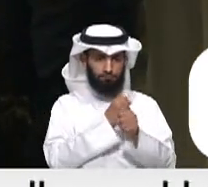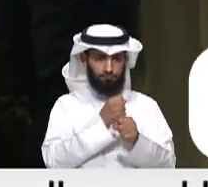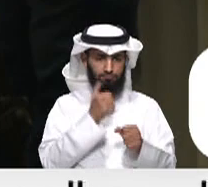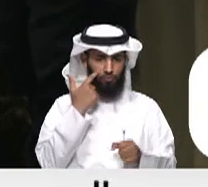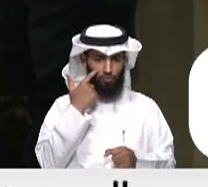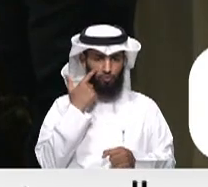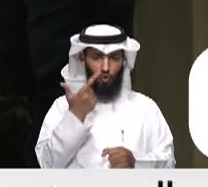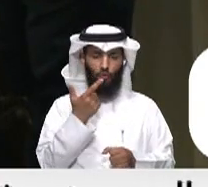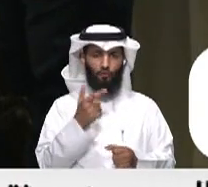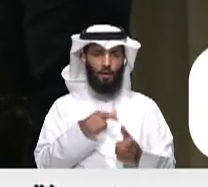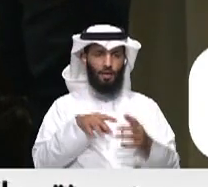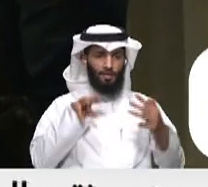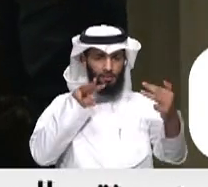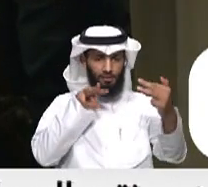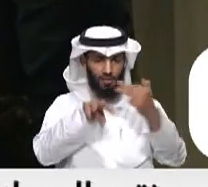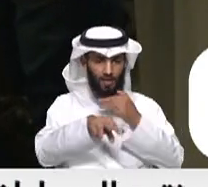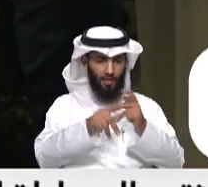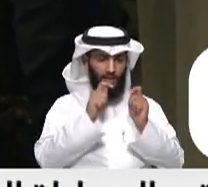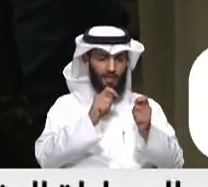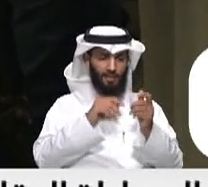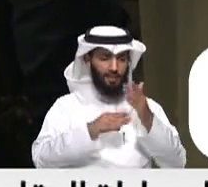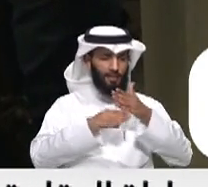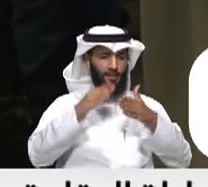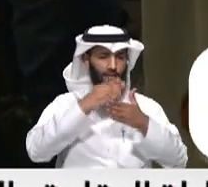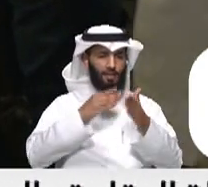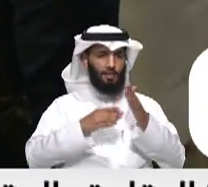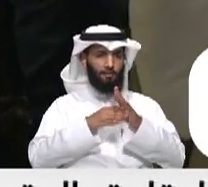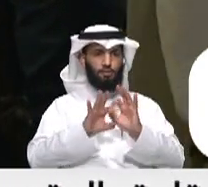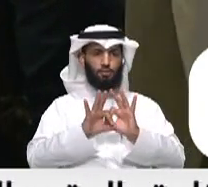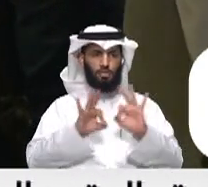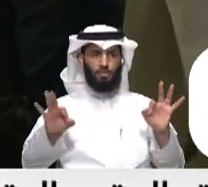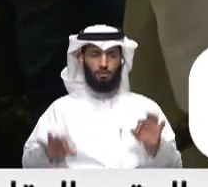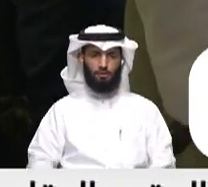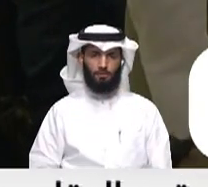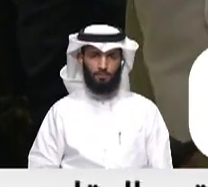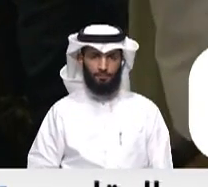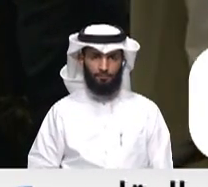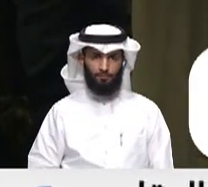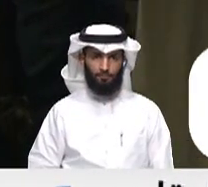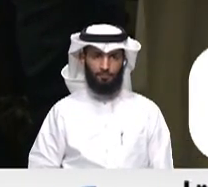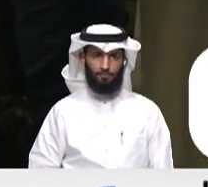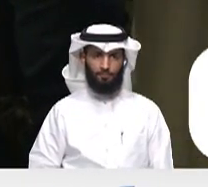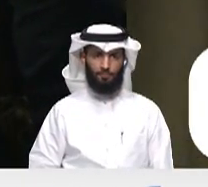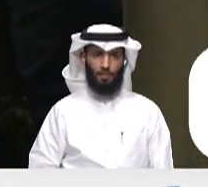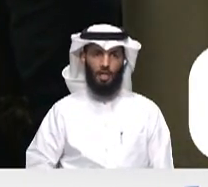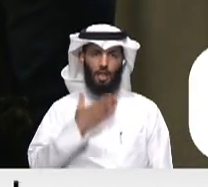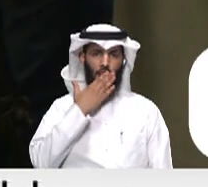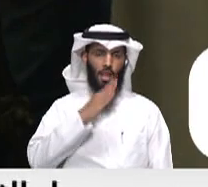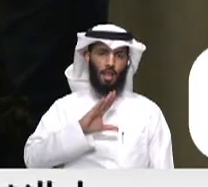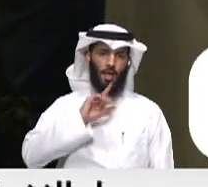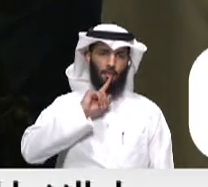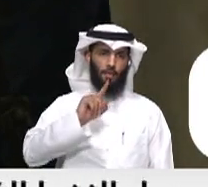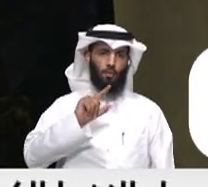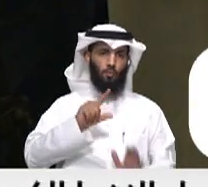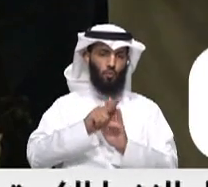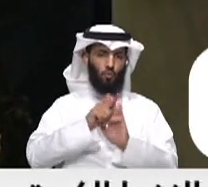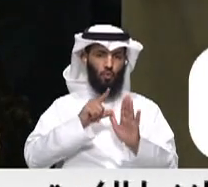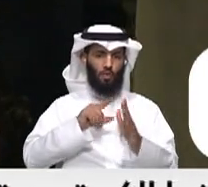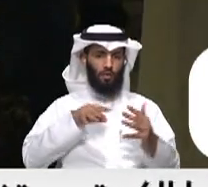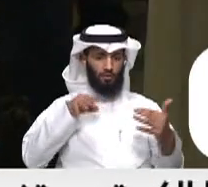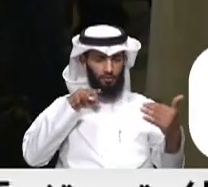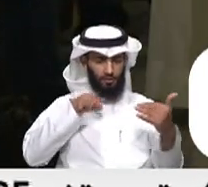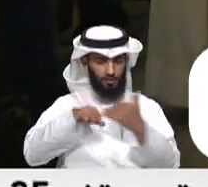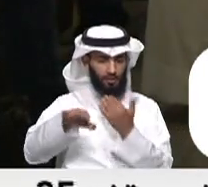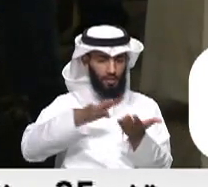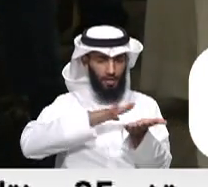المواد المستخدمه في هذه العقود الحمد لله غطينا جميع جوانب التي تتعلق في المواصفات الاسفلتيه